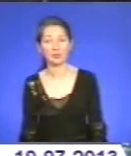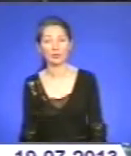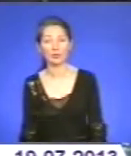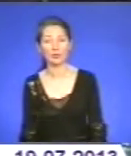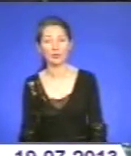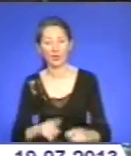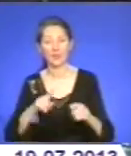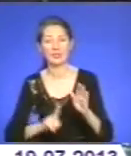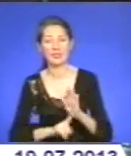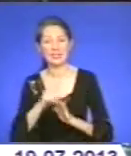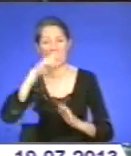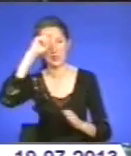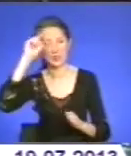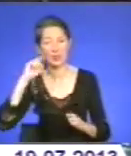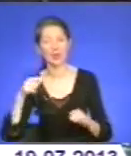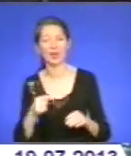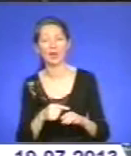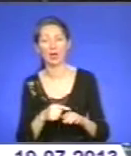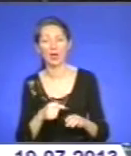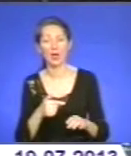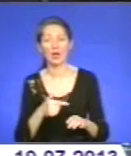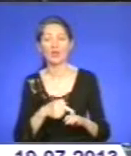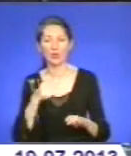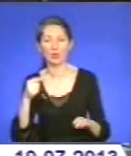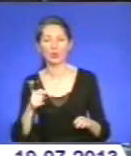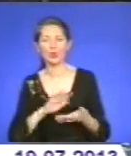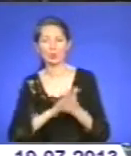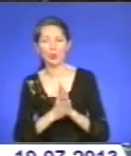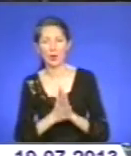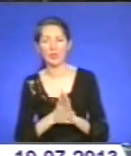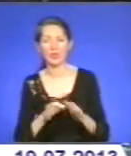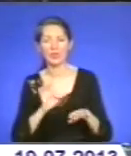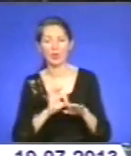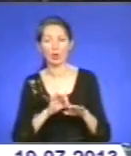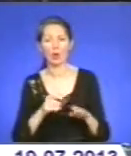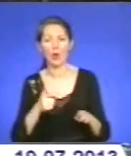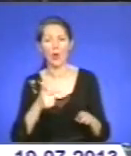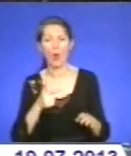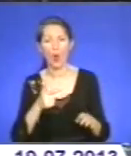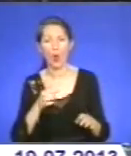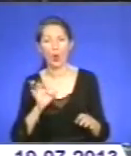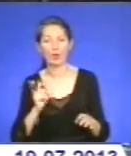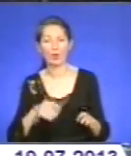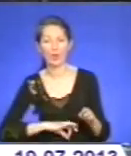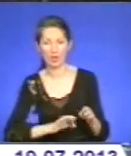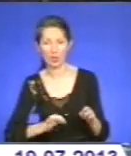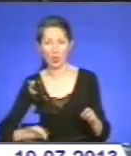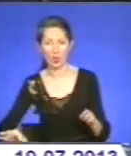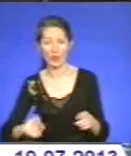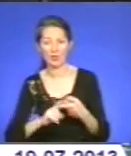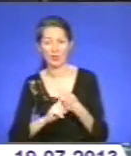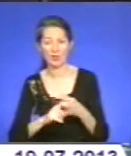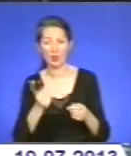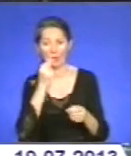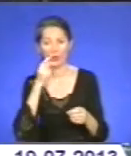З настанням спеки загострюється ситуація із захворюванням на гострі кишкові інфекції та харчові отруєння, які пов'язані